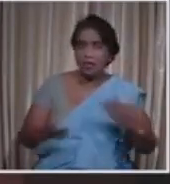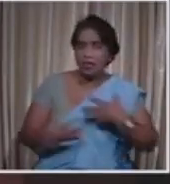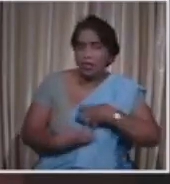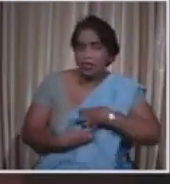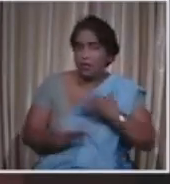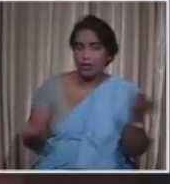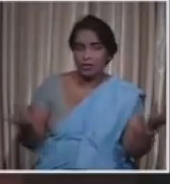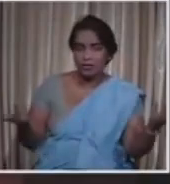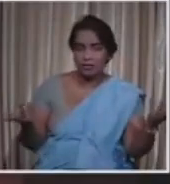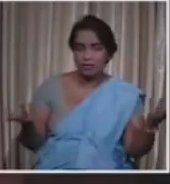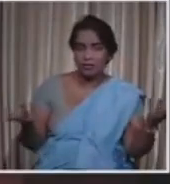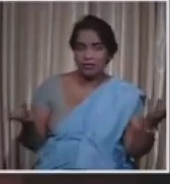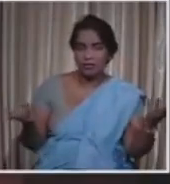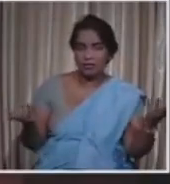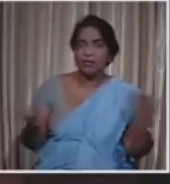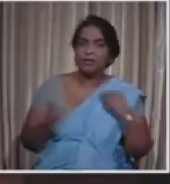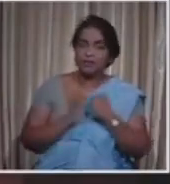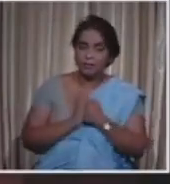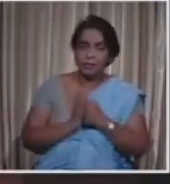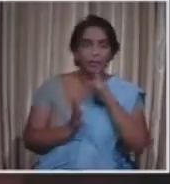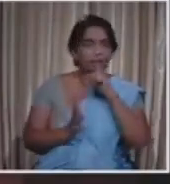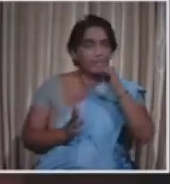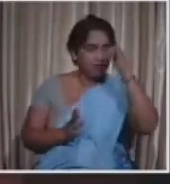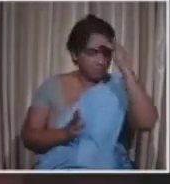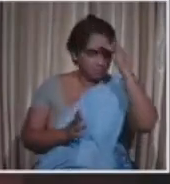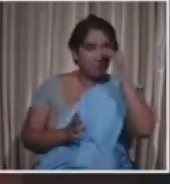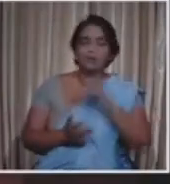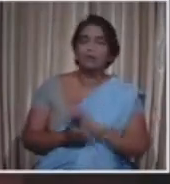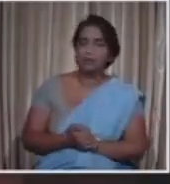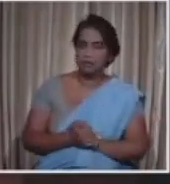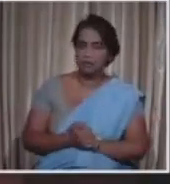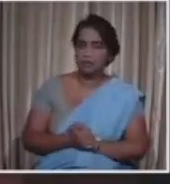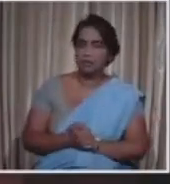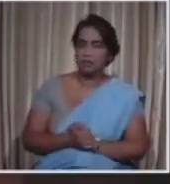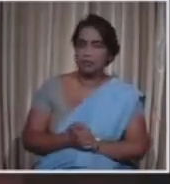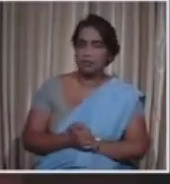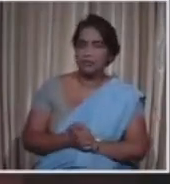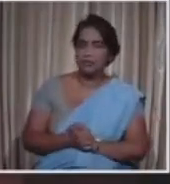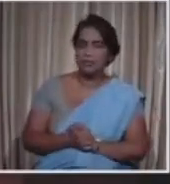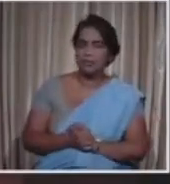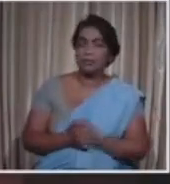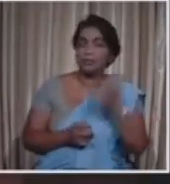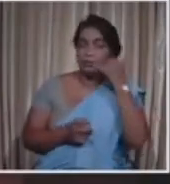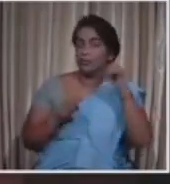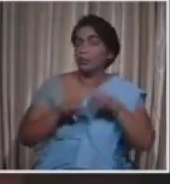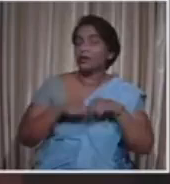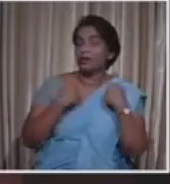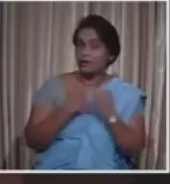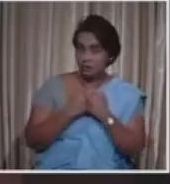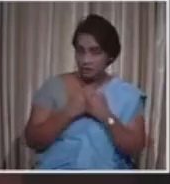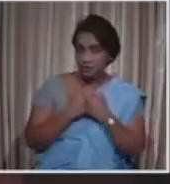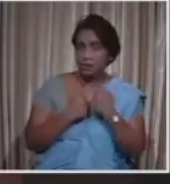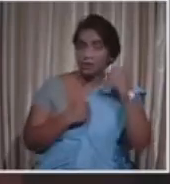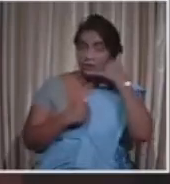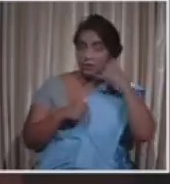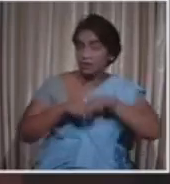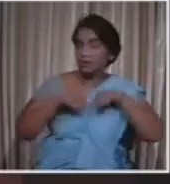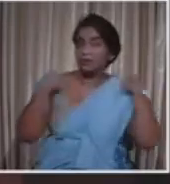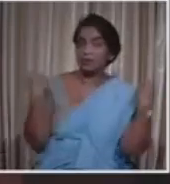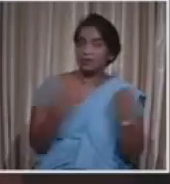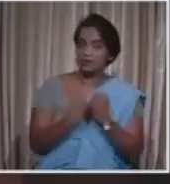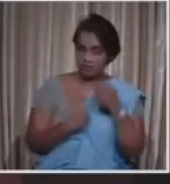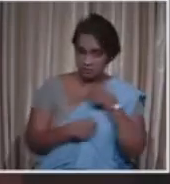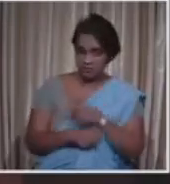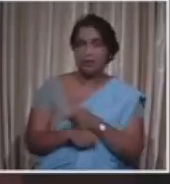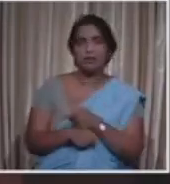නැද්ද ගරු කතානායකතුමනි ඒ නිසා සමගි ජන බලවේගයත් සමගි ජන